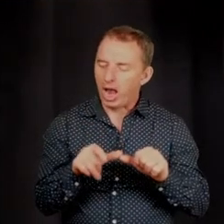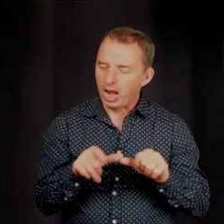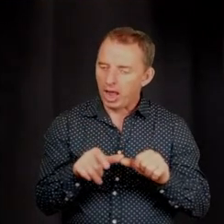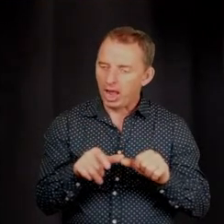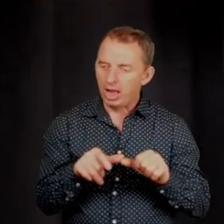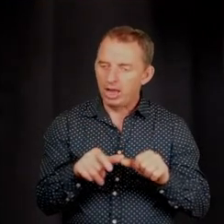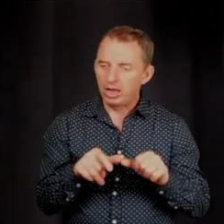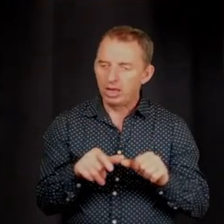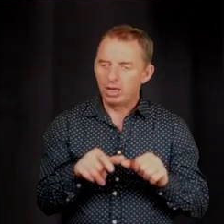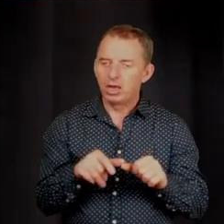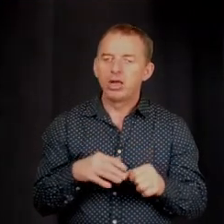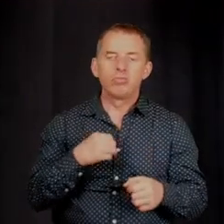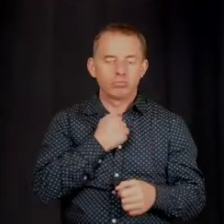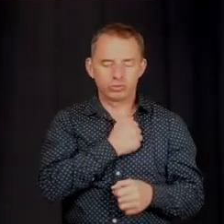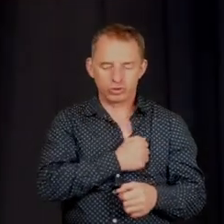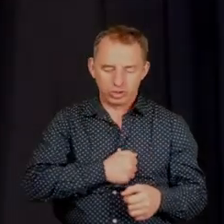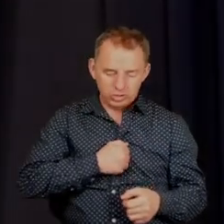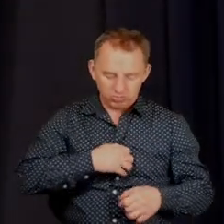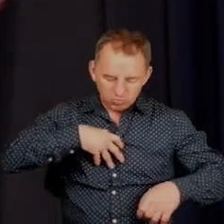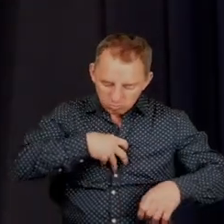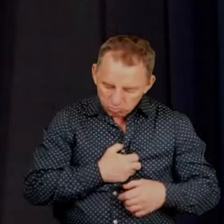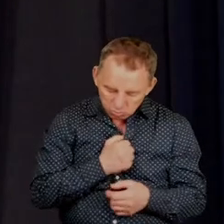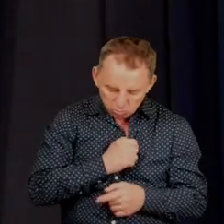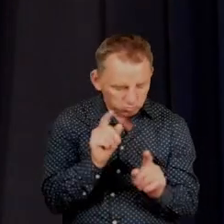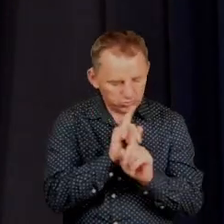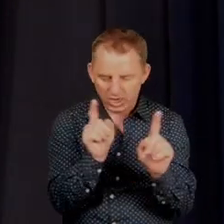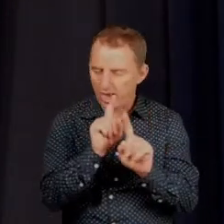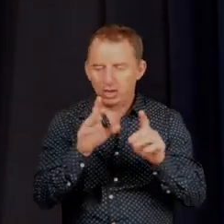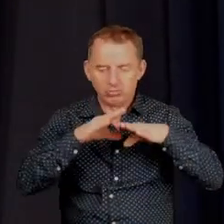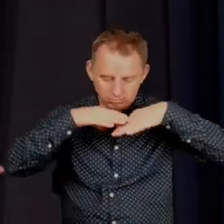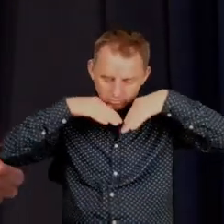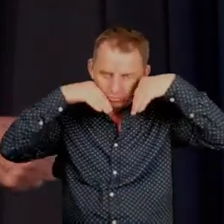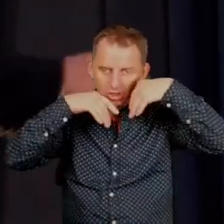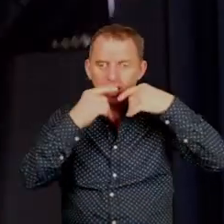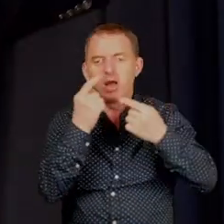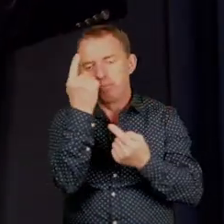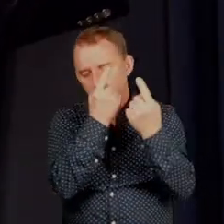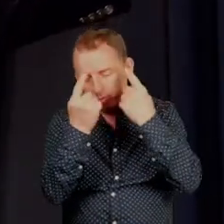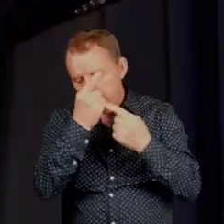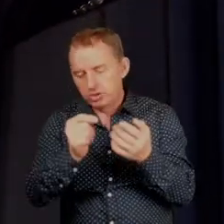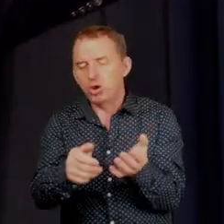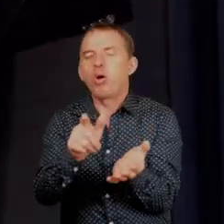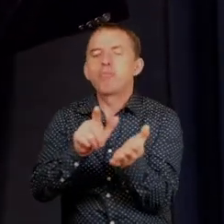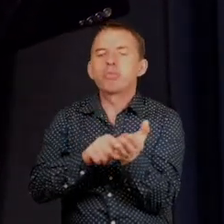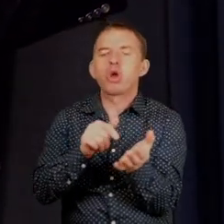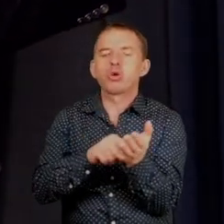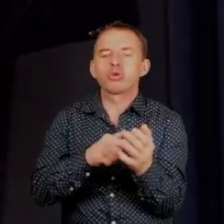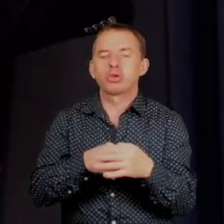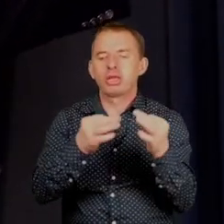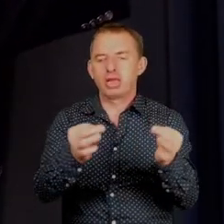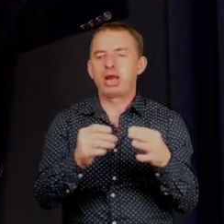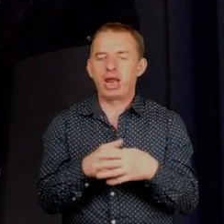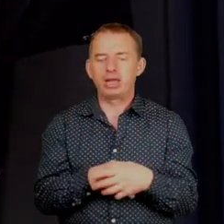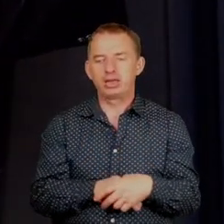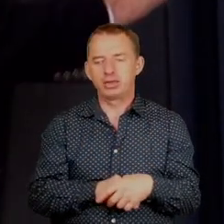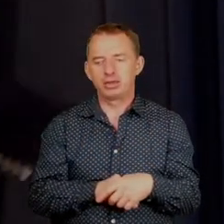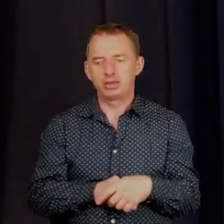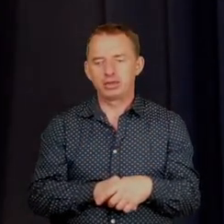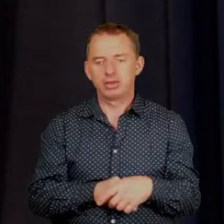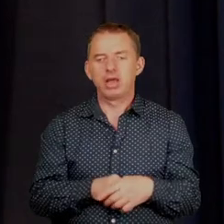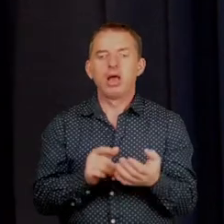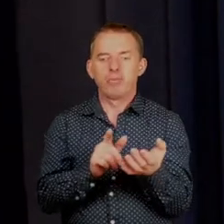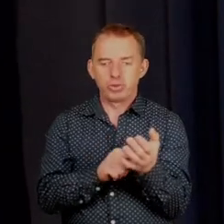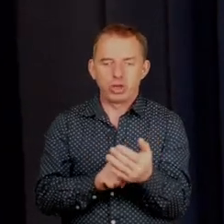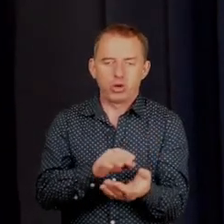Ale przygnębiony? Nie. Think about Peter. Pomyślcie o Piotrze teraz. He's crucified upside down.